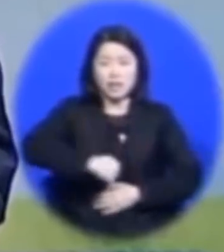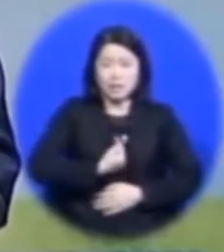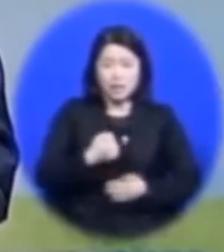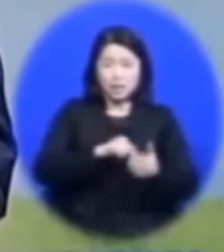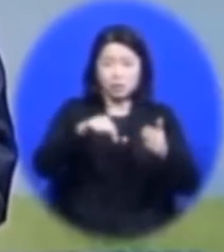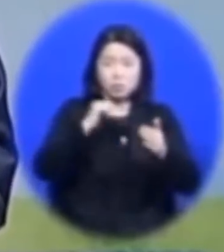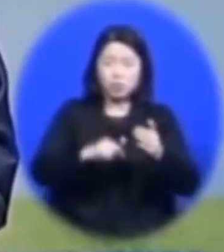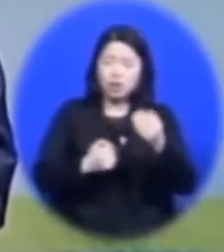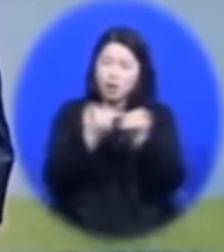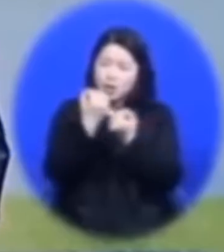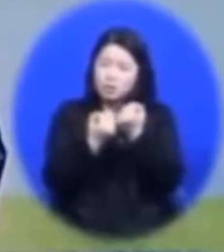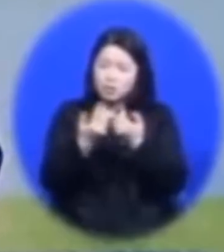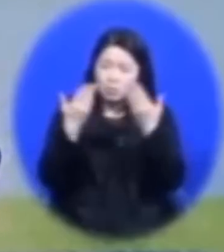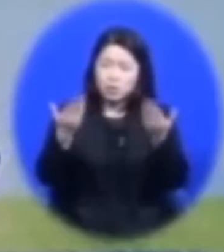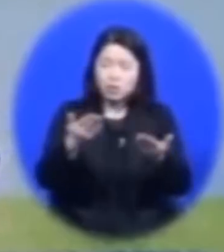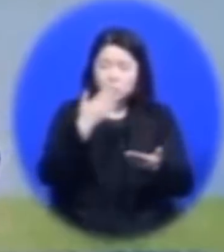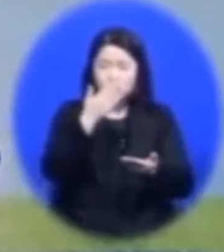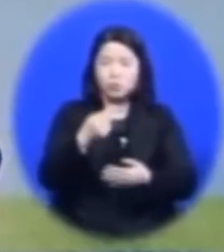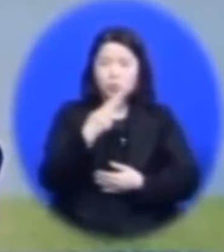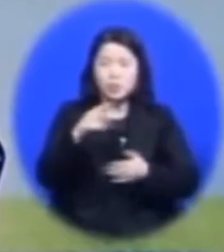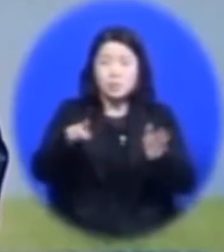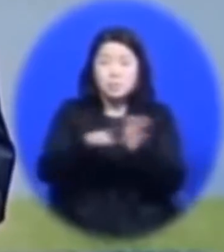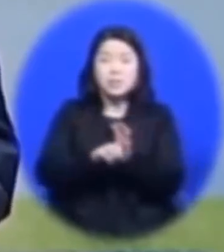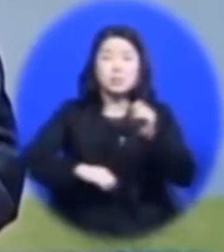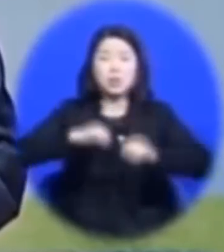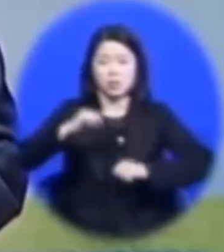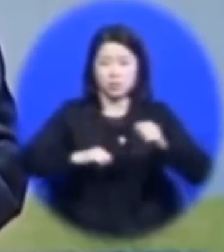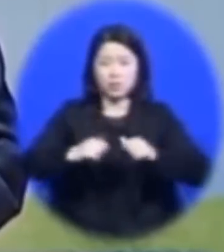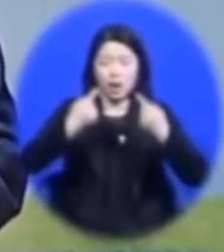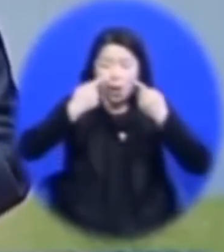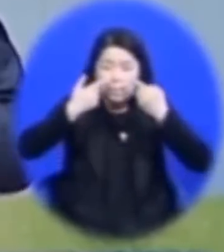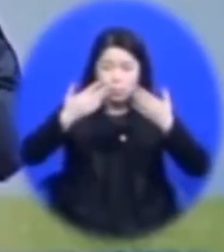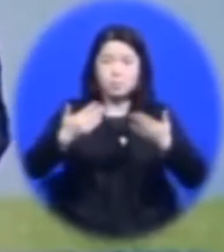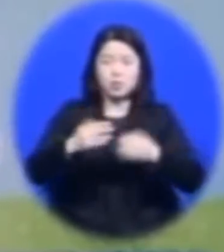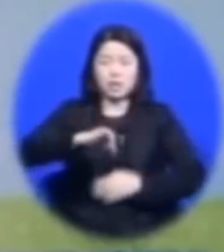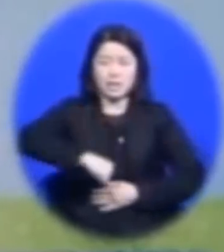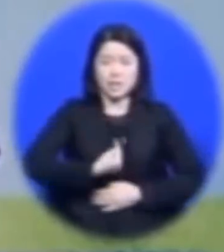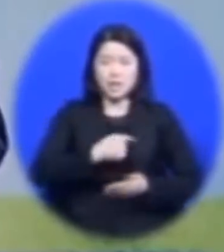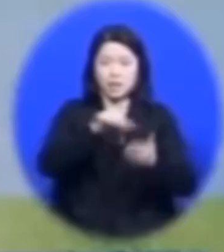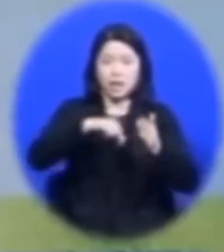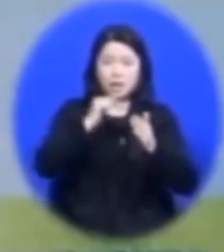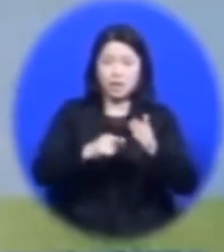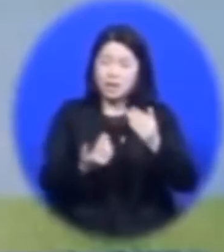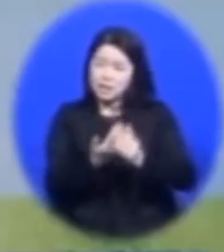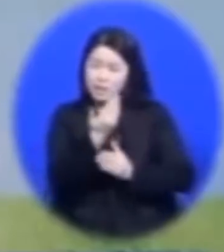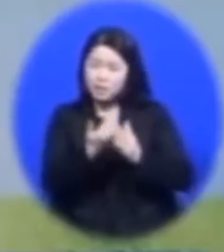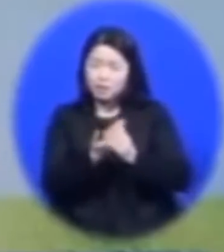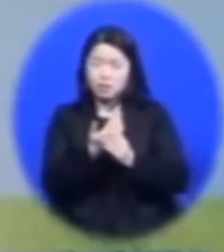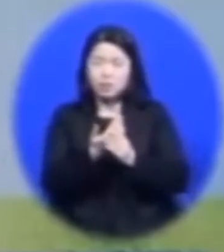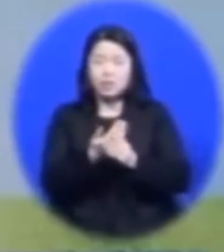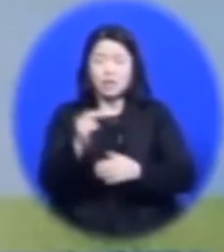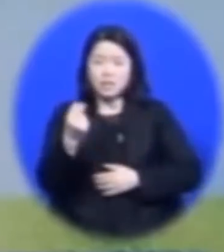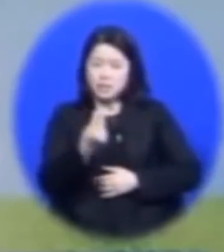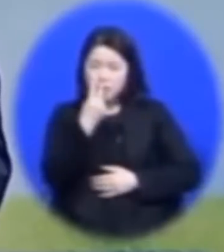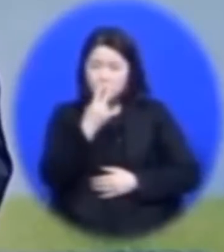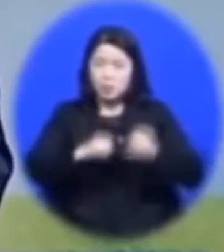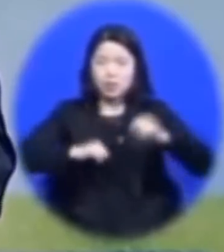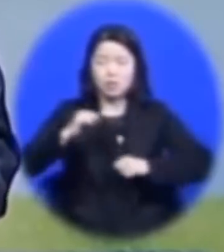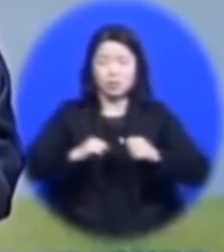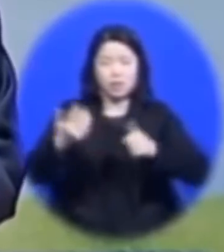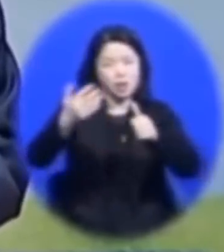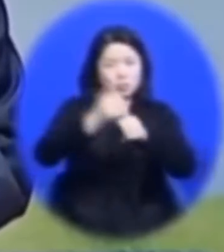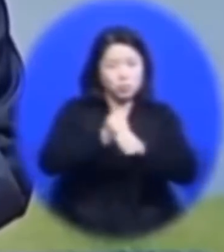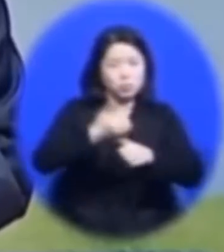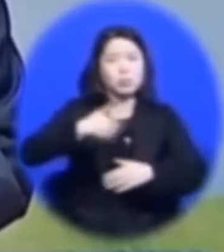속에 설명할 수 없는 믿음의 역사 분명히 자기 안엔 일어나고 있는 생명의 역사를 듯